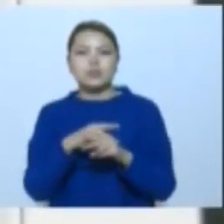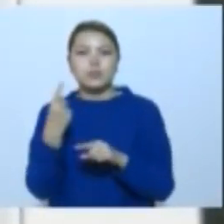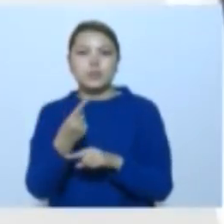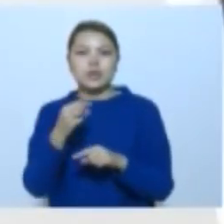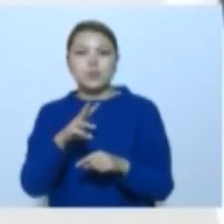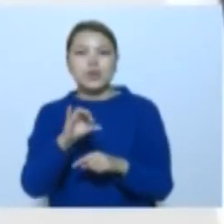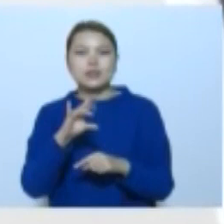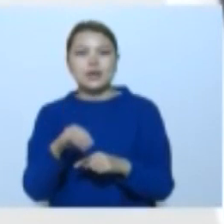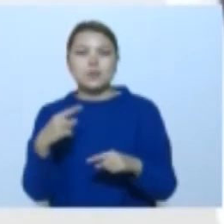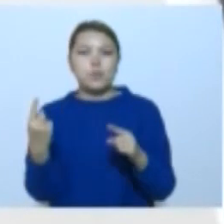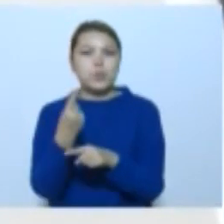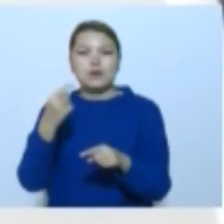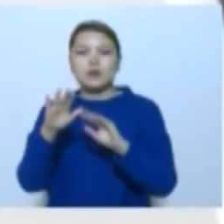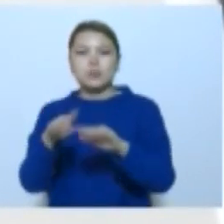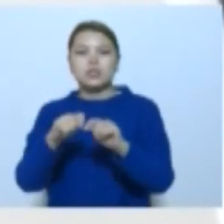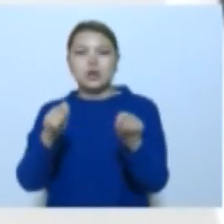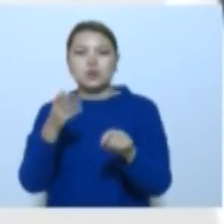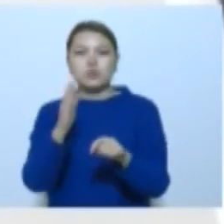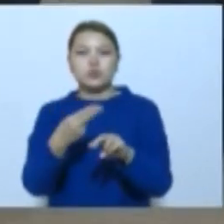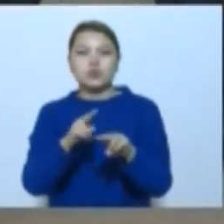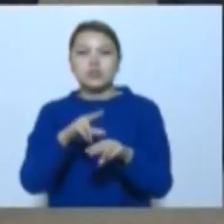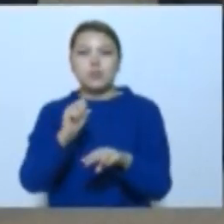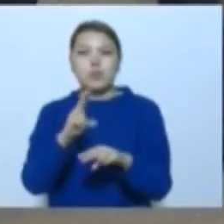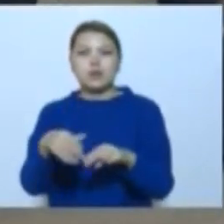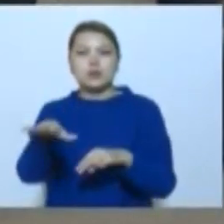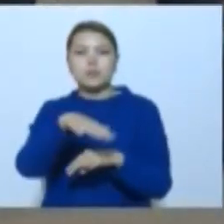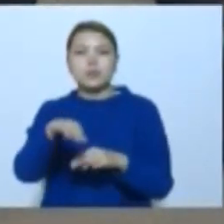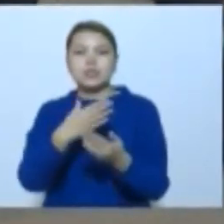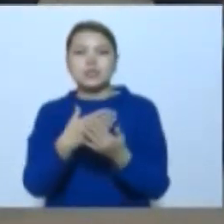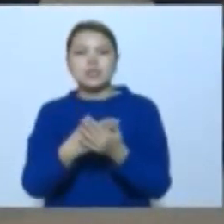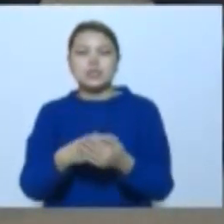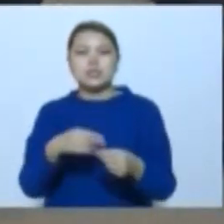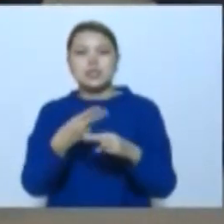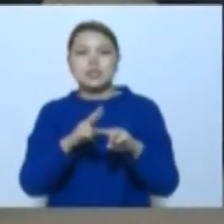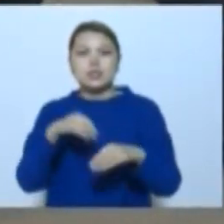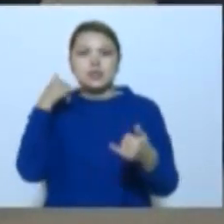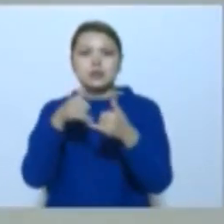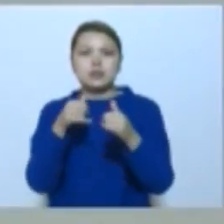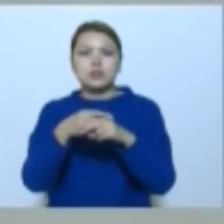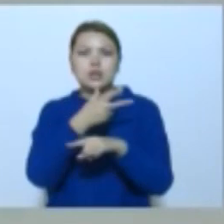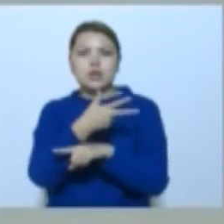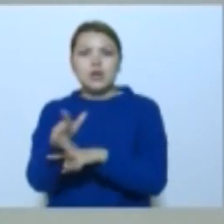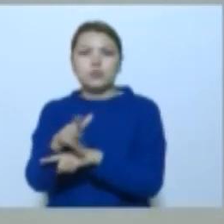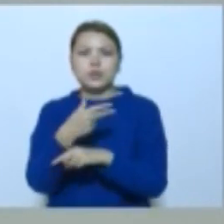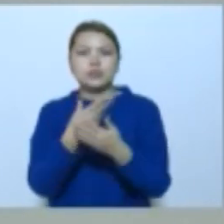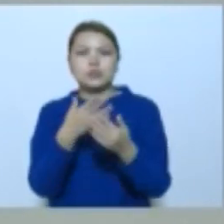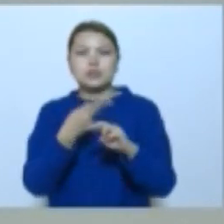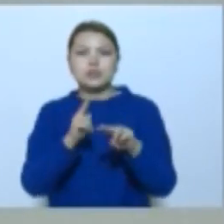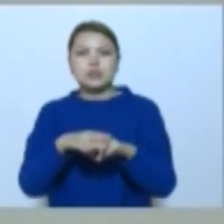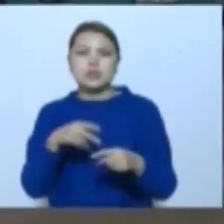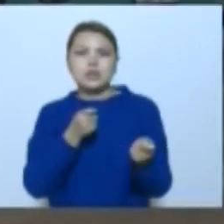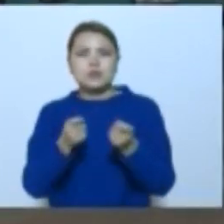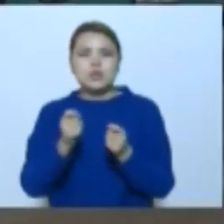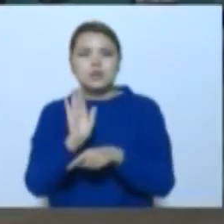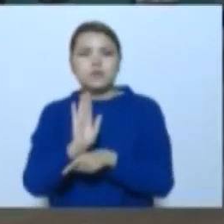метановая газовая станция помимо этого в парке функционирует диспетчерская предоставляющая возможность отслеживать маршруты автобусов и просматривать